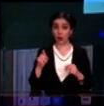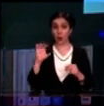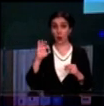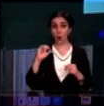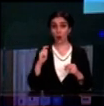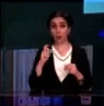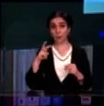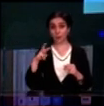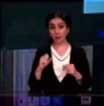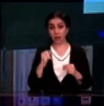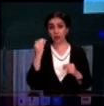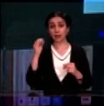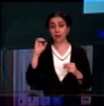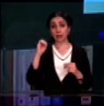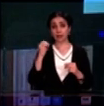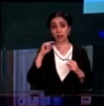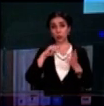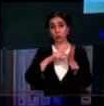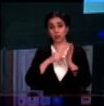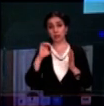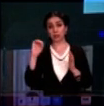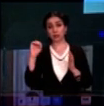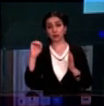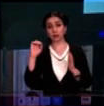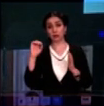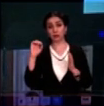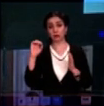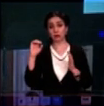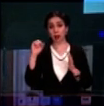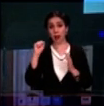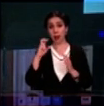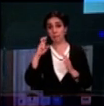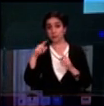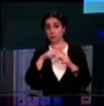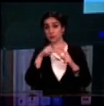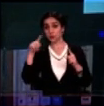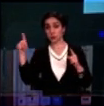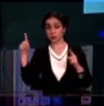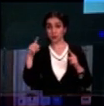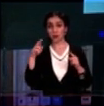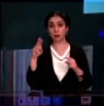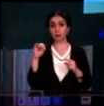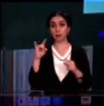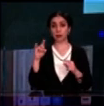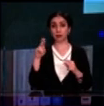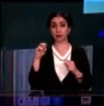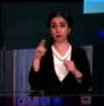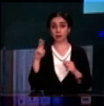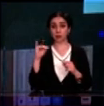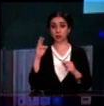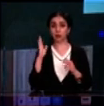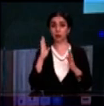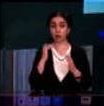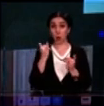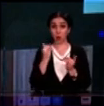og'ma M nuqtadan Y nuqtani birlashtirsak, u AB to'g'ri chizig'imizga perpendikular bo'ladi. Bu esa